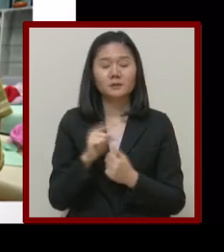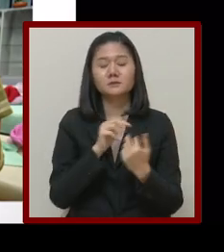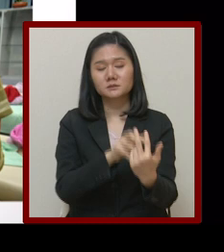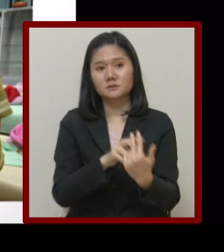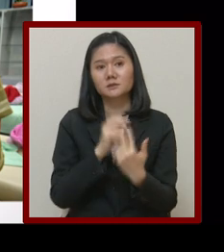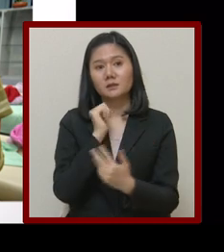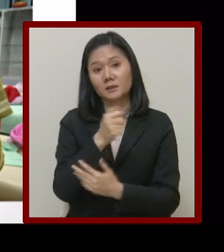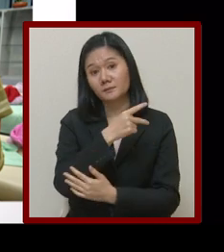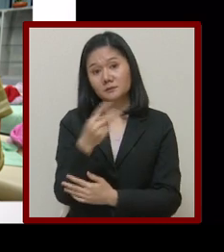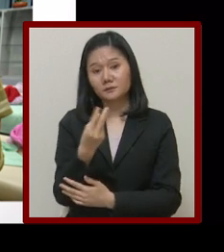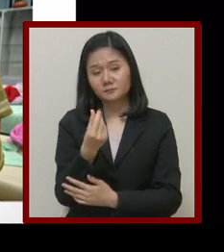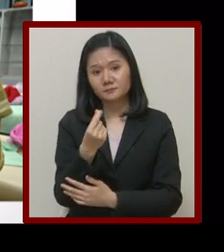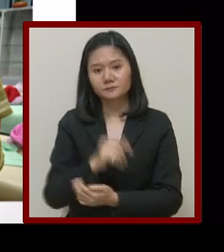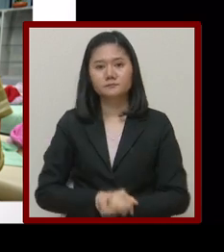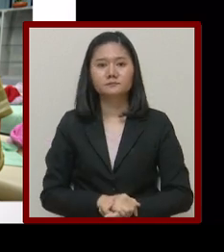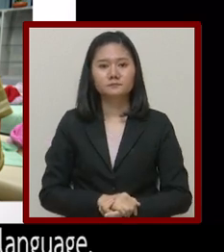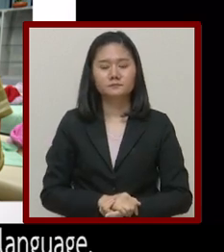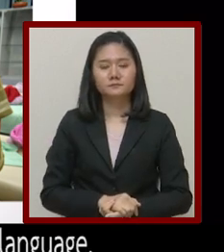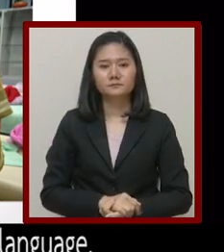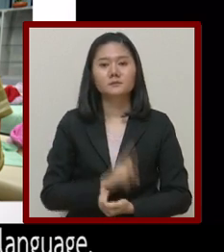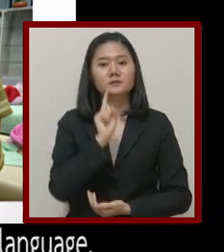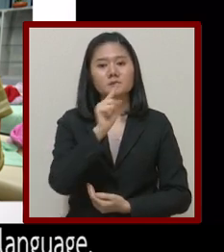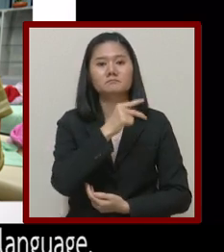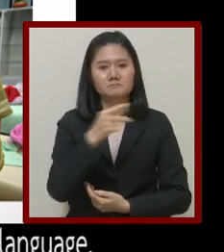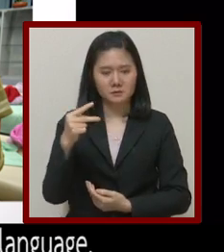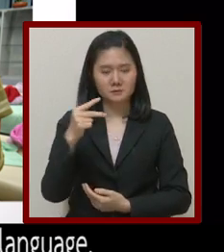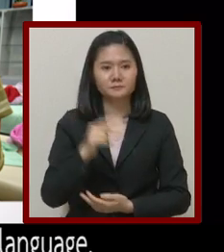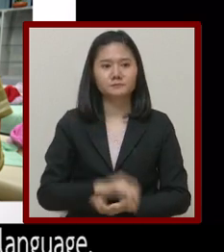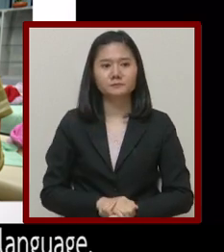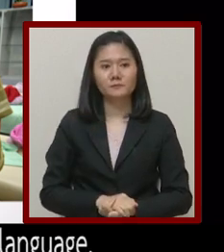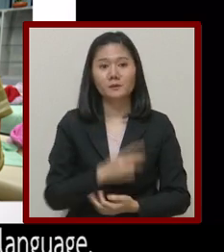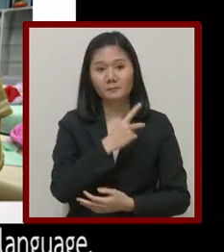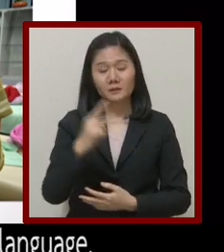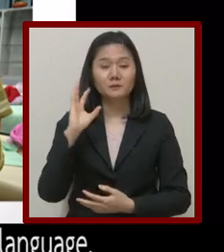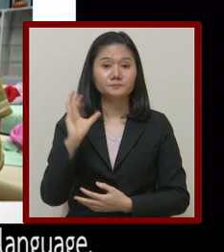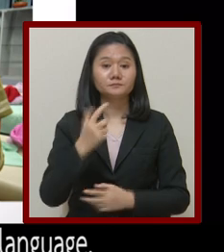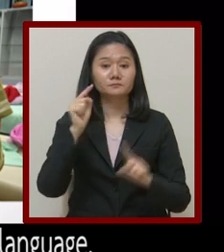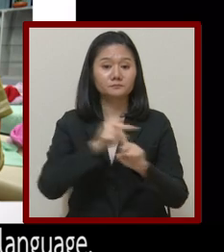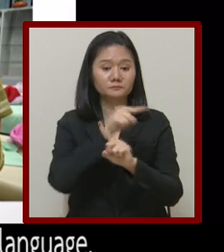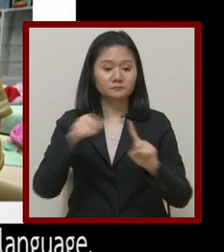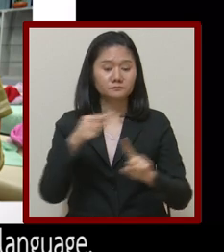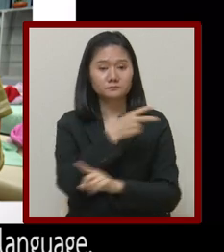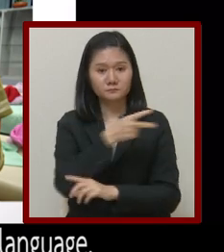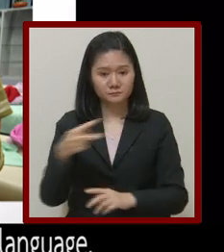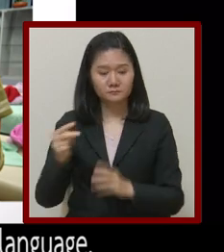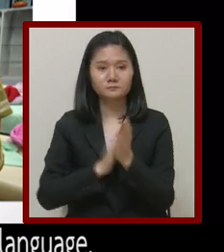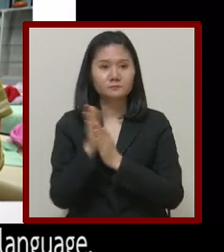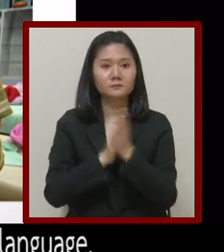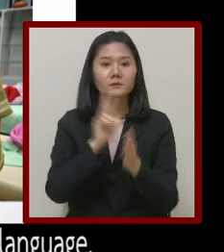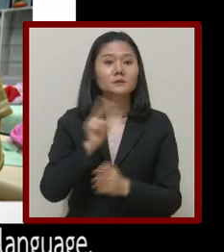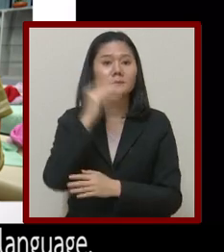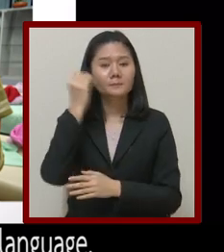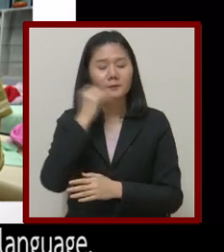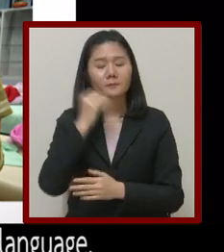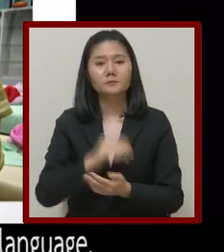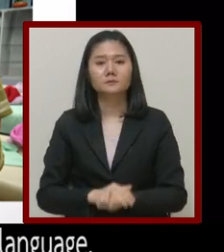ถสื่อสารได้กี่ภาษาคะอย่างน้อย1ภาษาเป็นหลักก็คือภาษาสากลคือภาษาอังกฤษที่เป็นที่นิยมใช้กัน